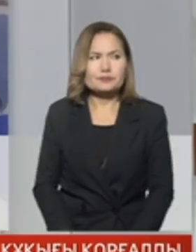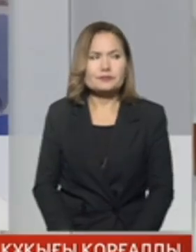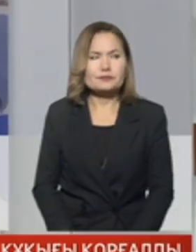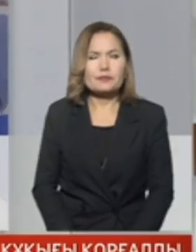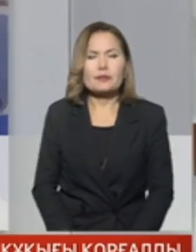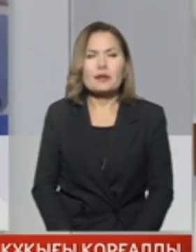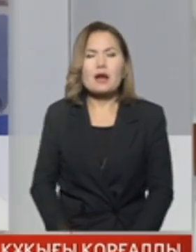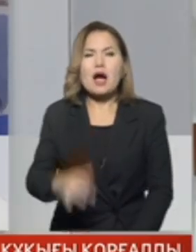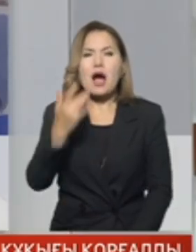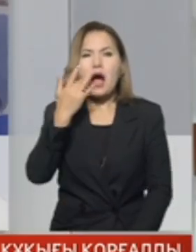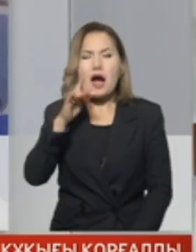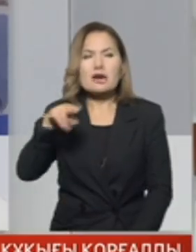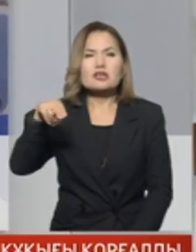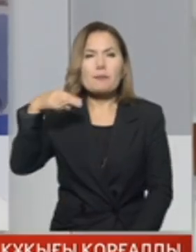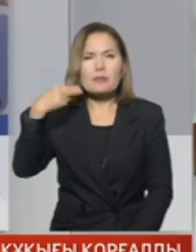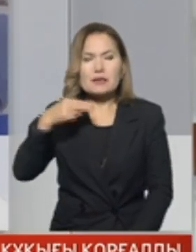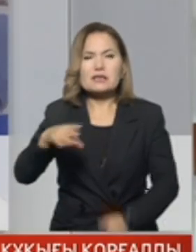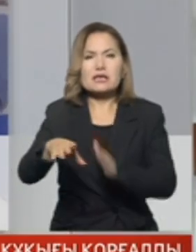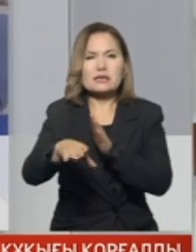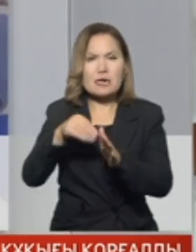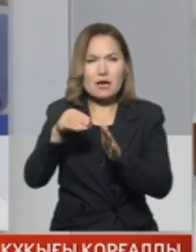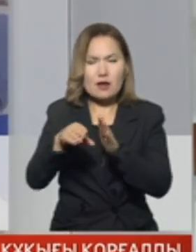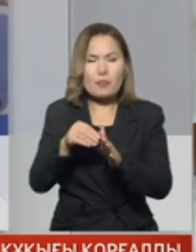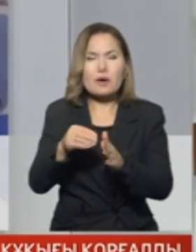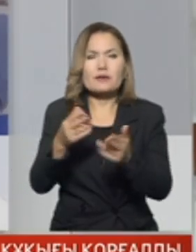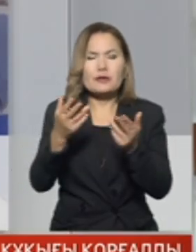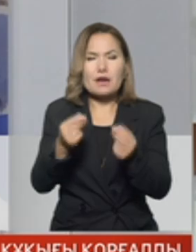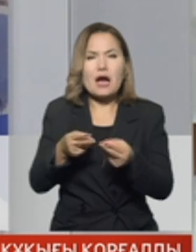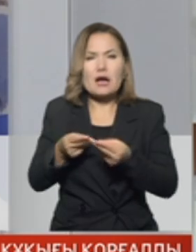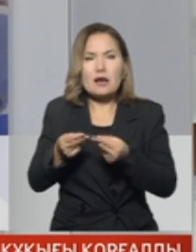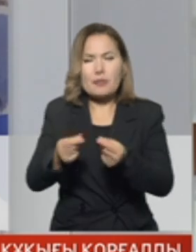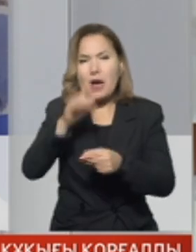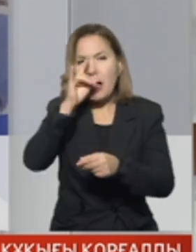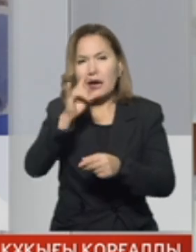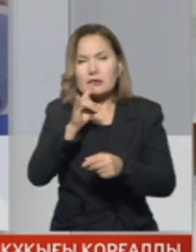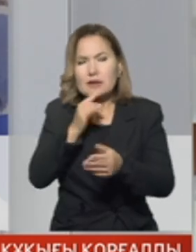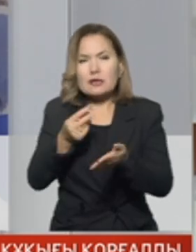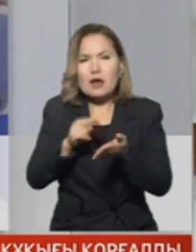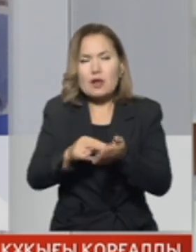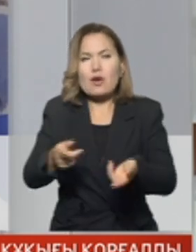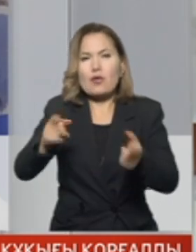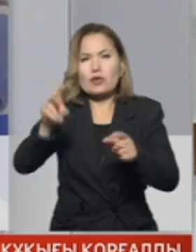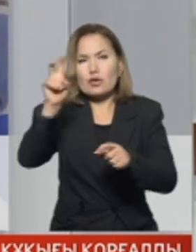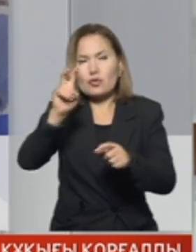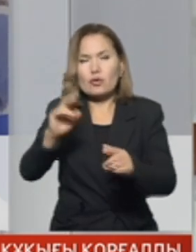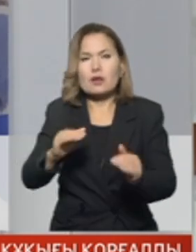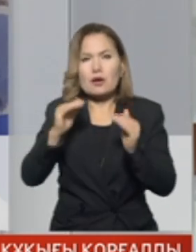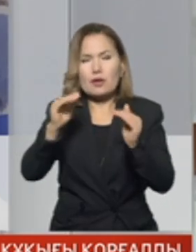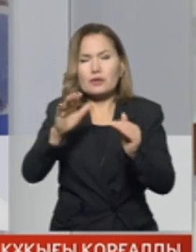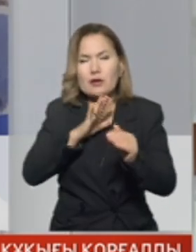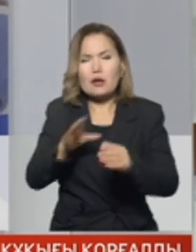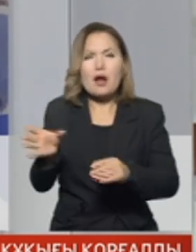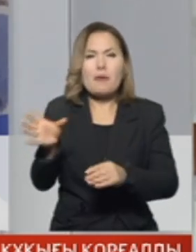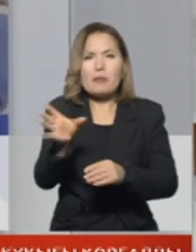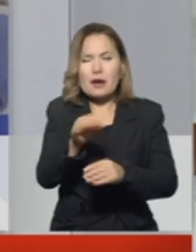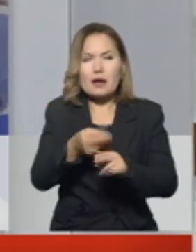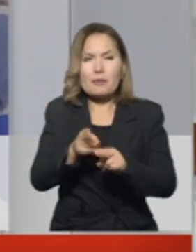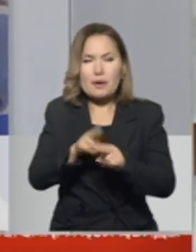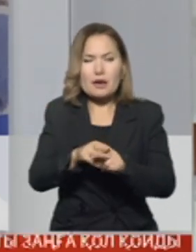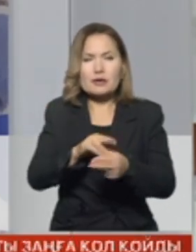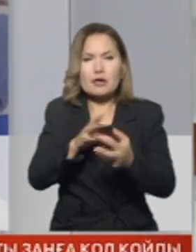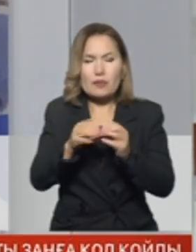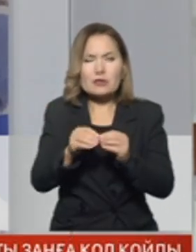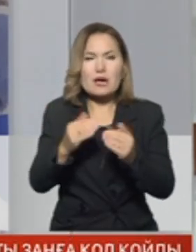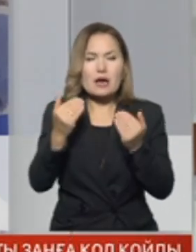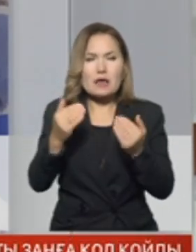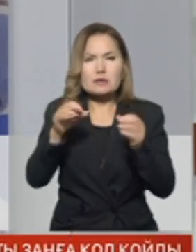Ақш президентінің сайлауы бірден бір әсер етіп, ол волатильность дейді ғой, жаңағы ауытқушылыққа келіп отыр. Инвесторлардың барлығы әліптің артын